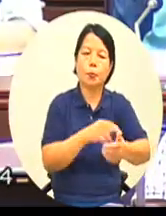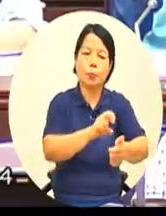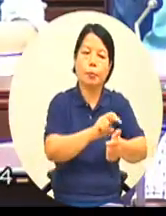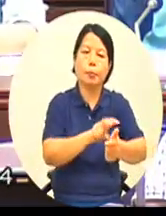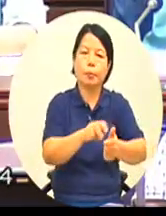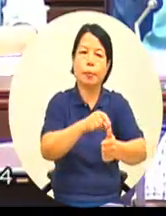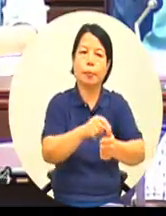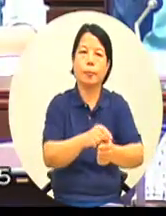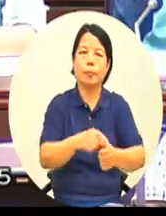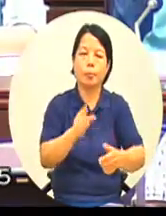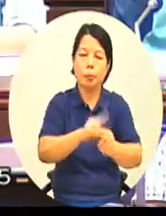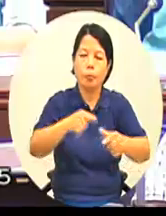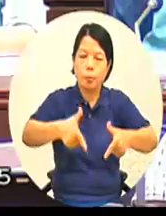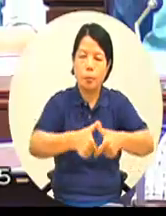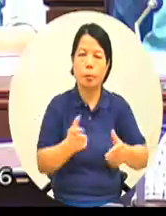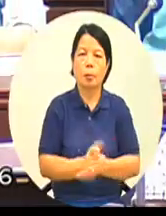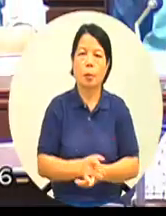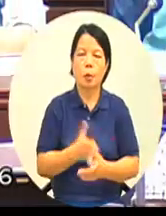有